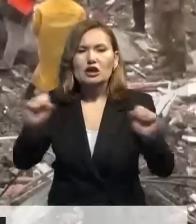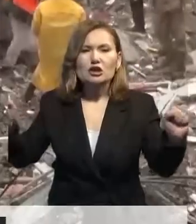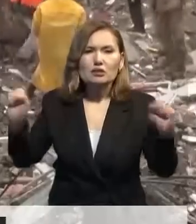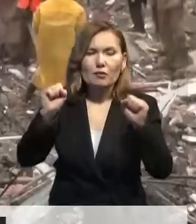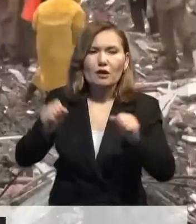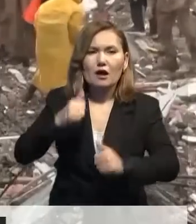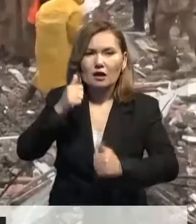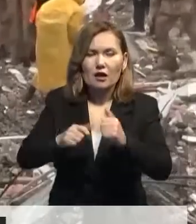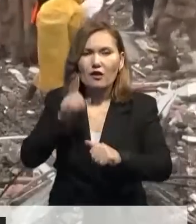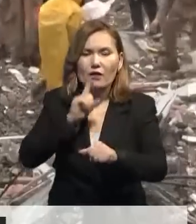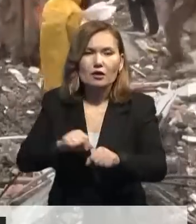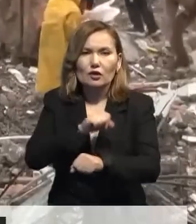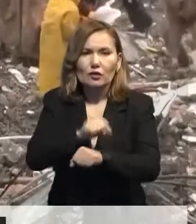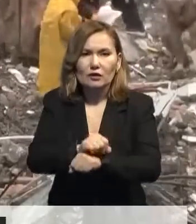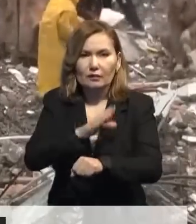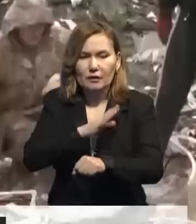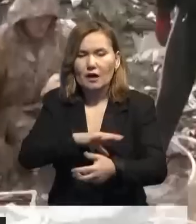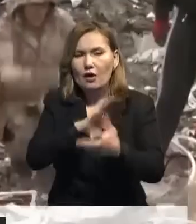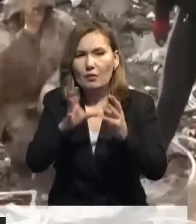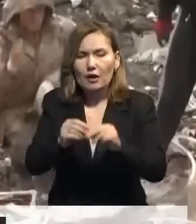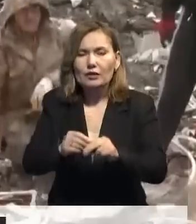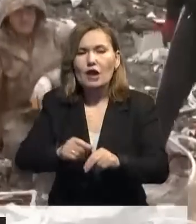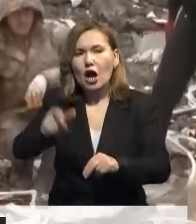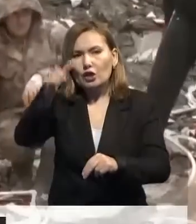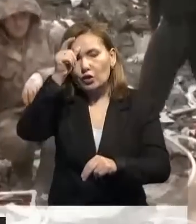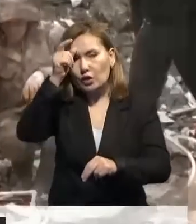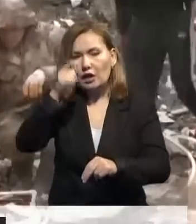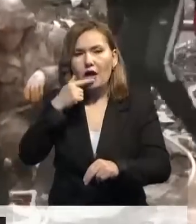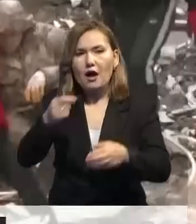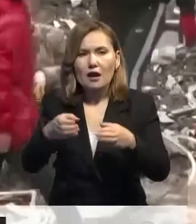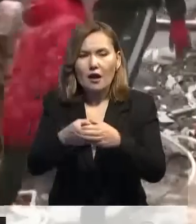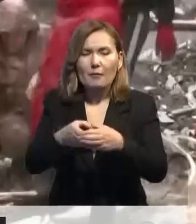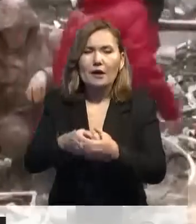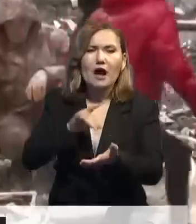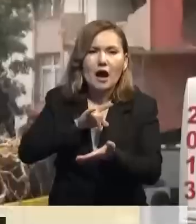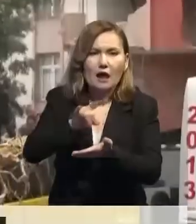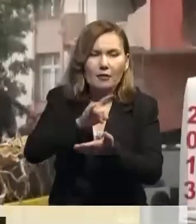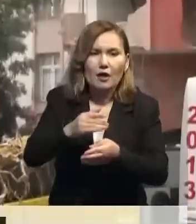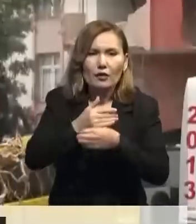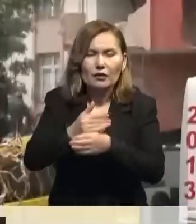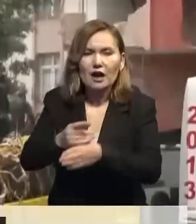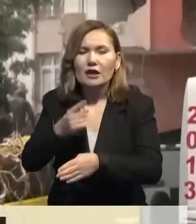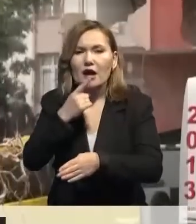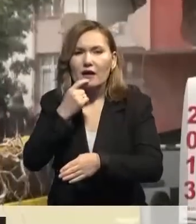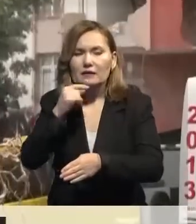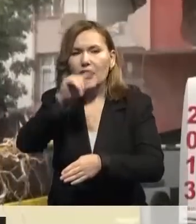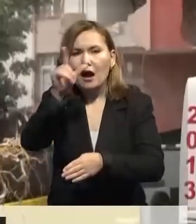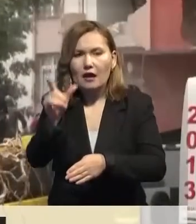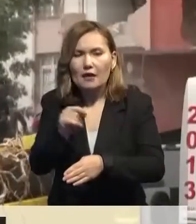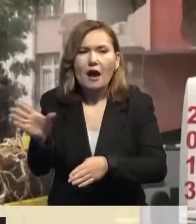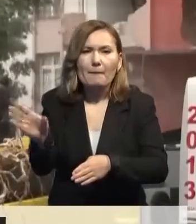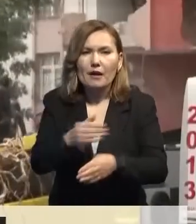белгісіз мерзімге дейін шегерілді. Түрк армиясы әуе жәрдемі дәлізін құрды. Қызылай сақтау қорындағы